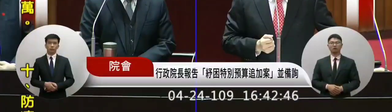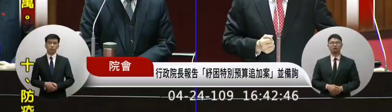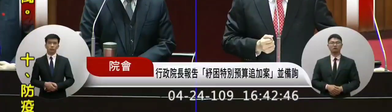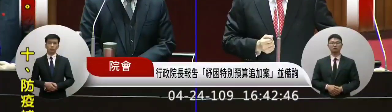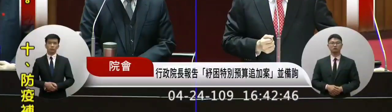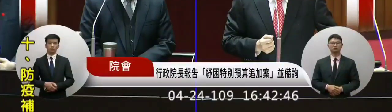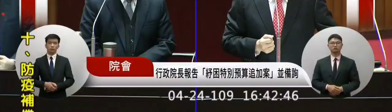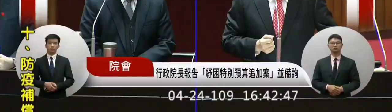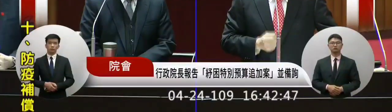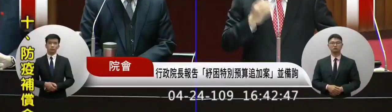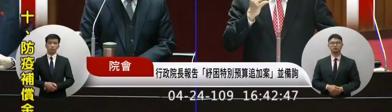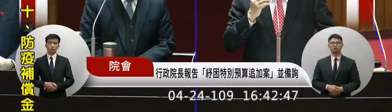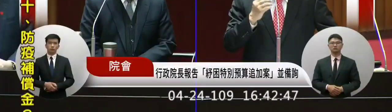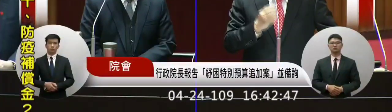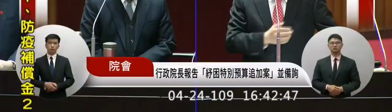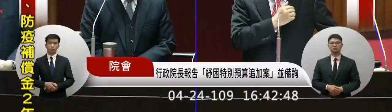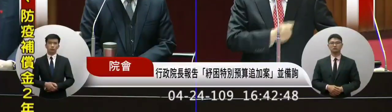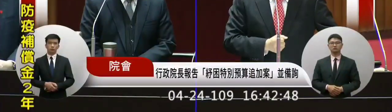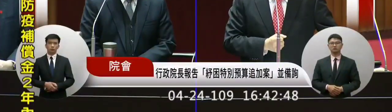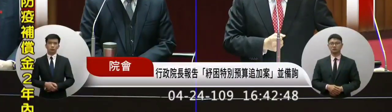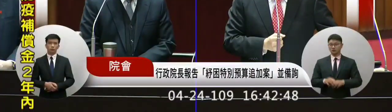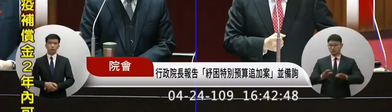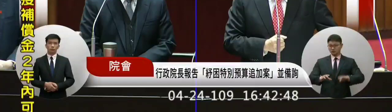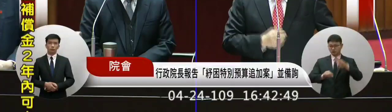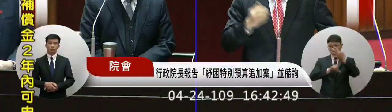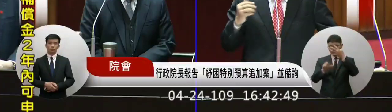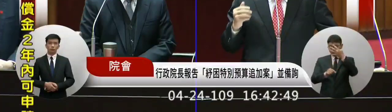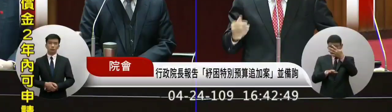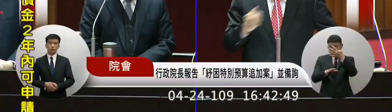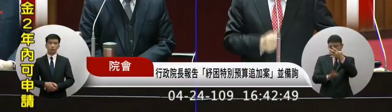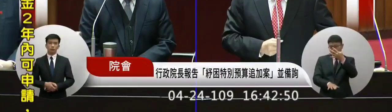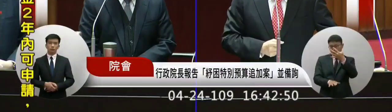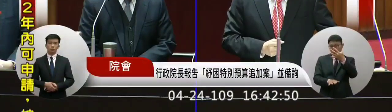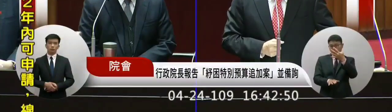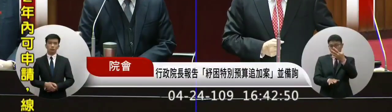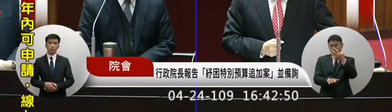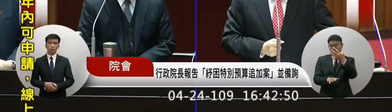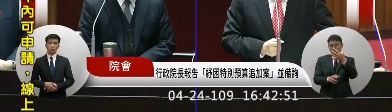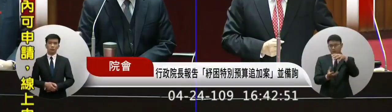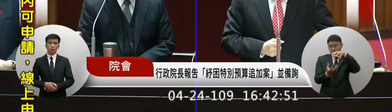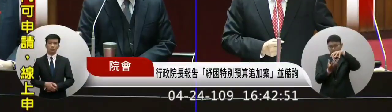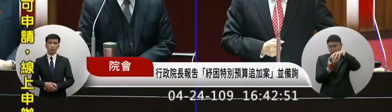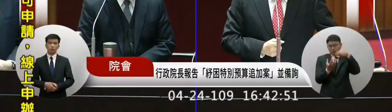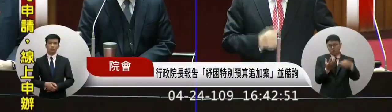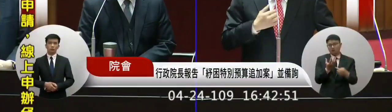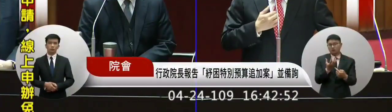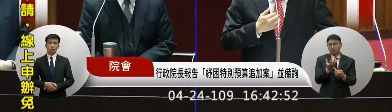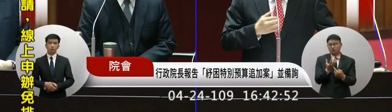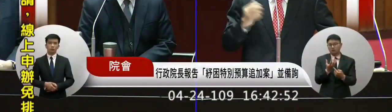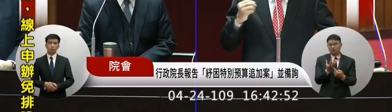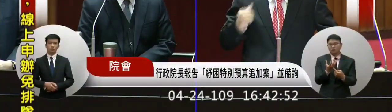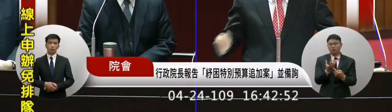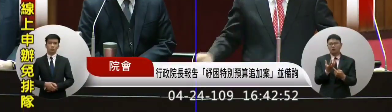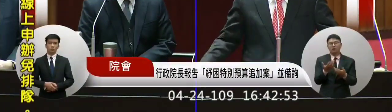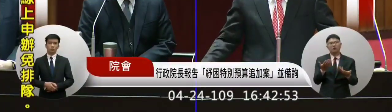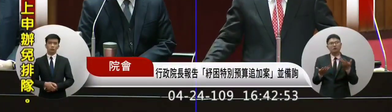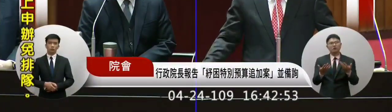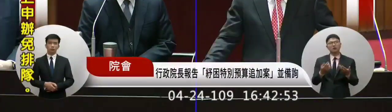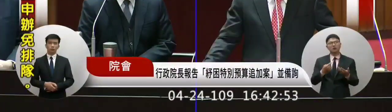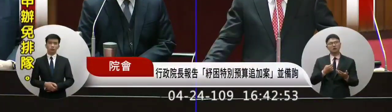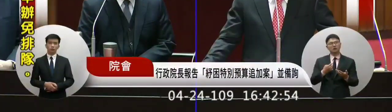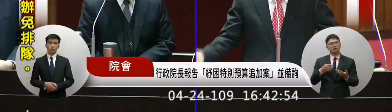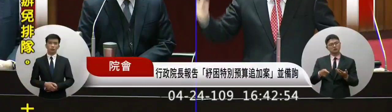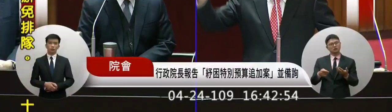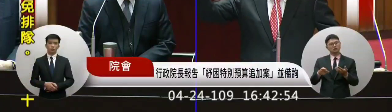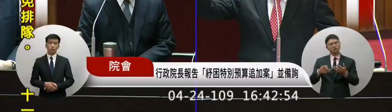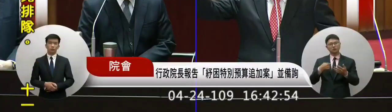来，我们现在4月底，但是南半球啊，换算我们大概是10月底